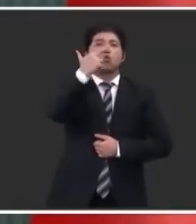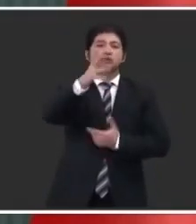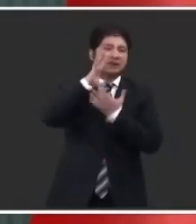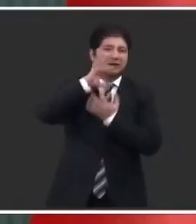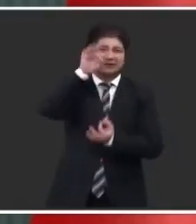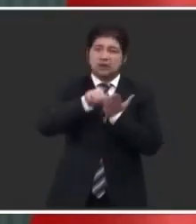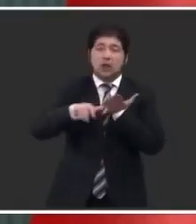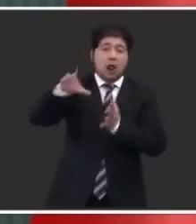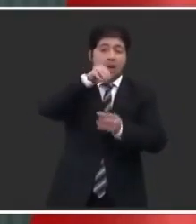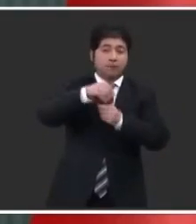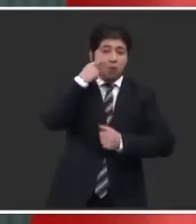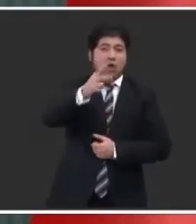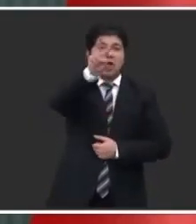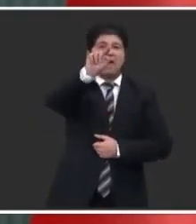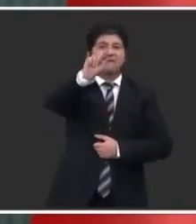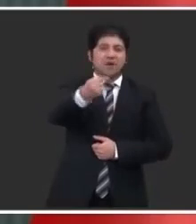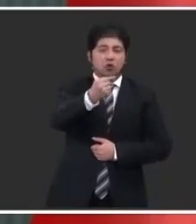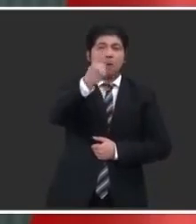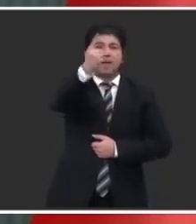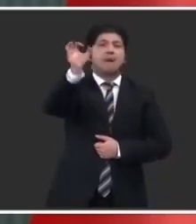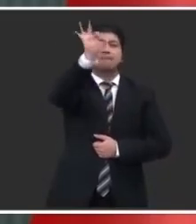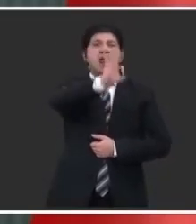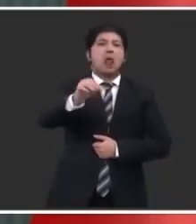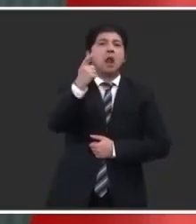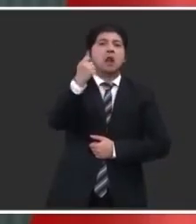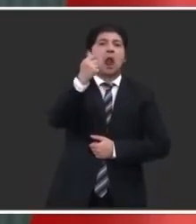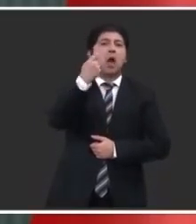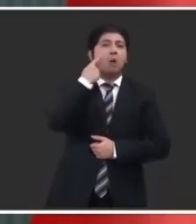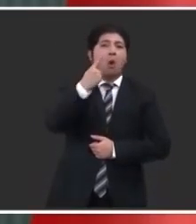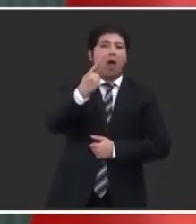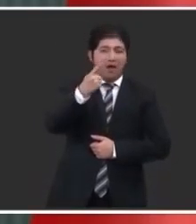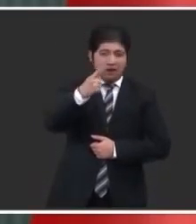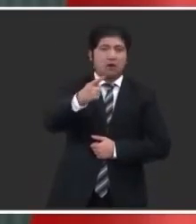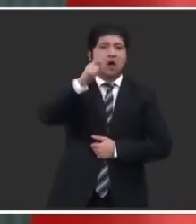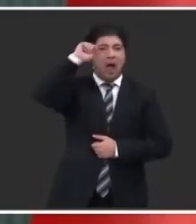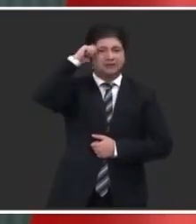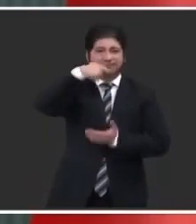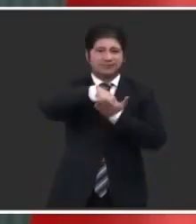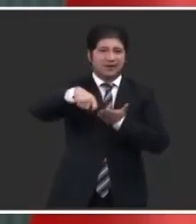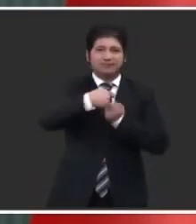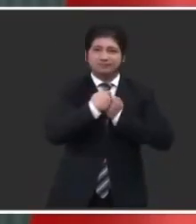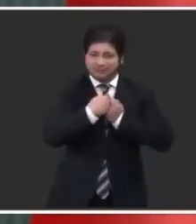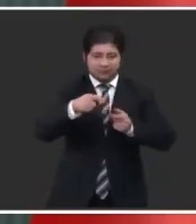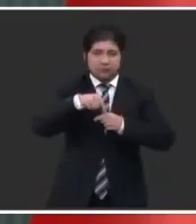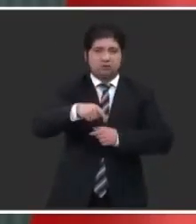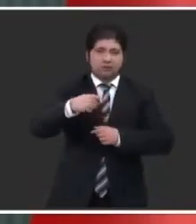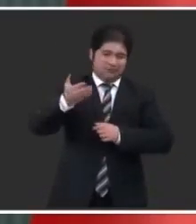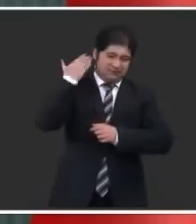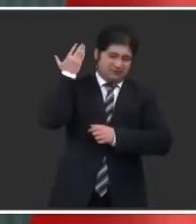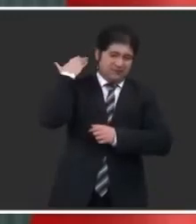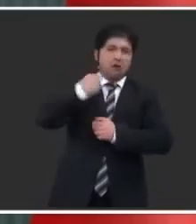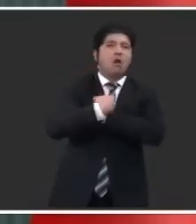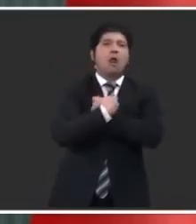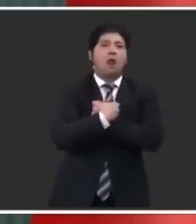kişiyi kapsayan iki virgül bir milyar lira tutarındaki kasım ayı ödemeleri de Geçtiğimiz